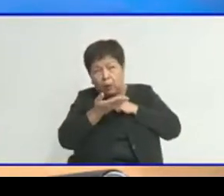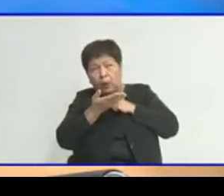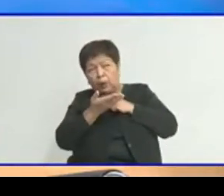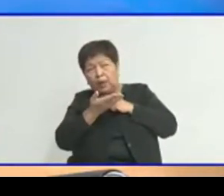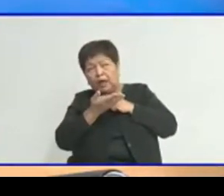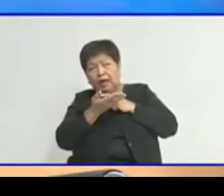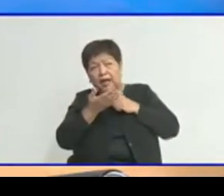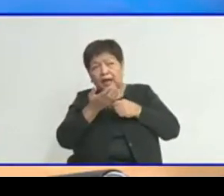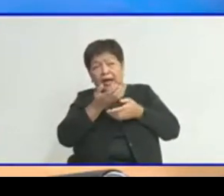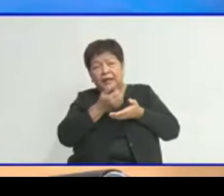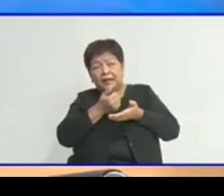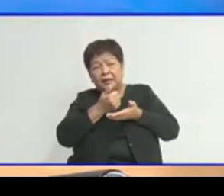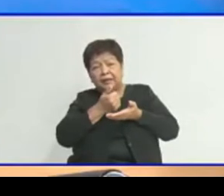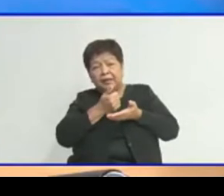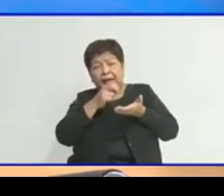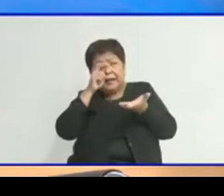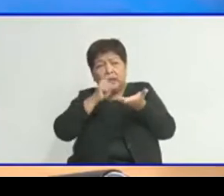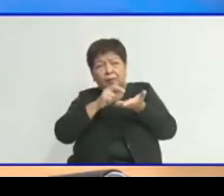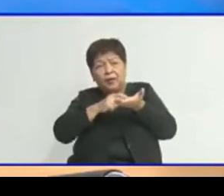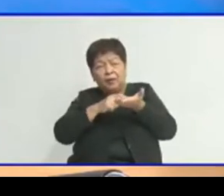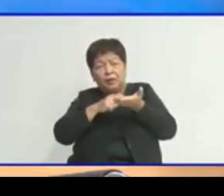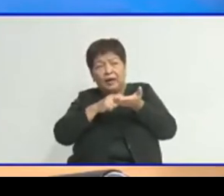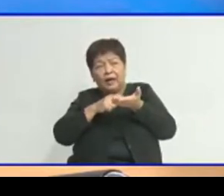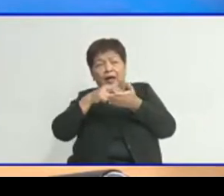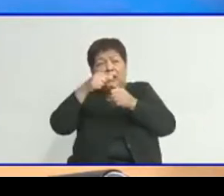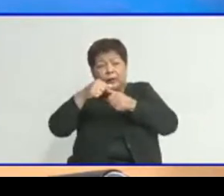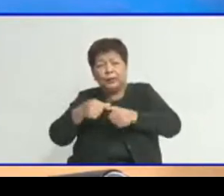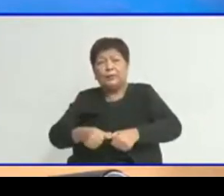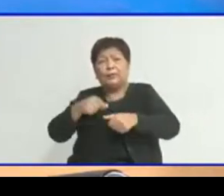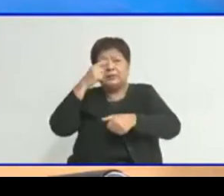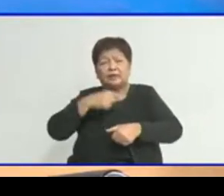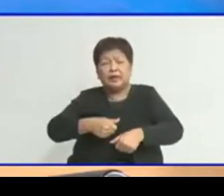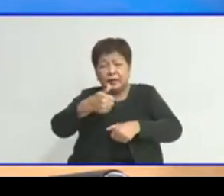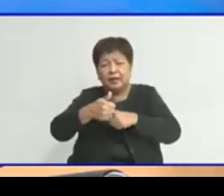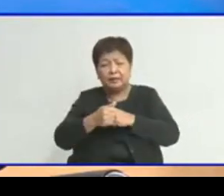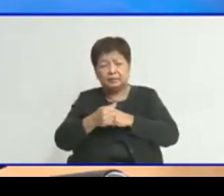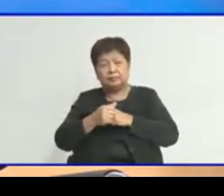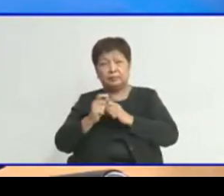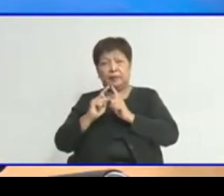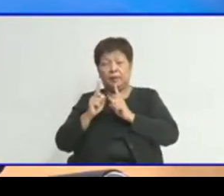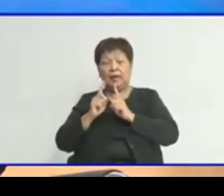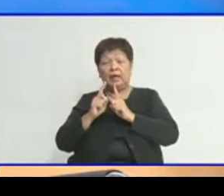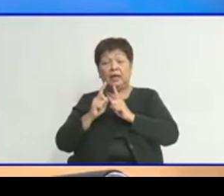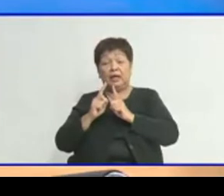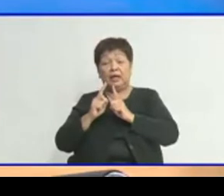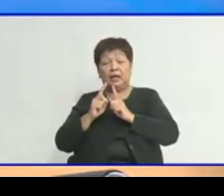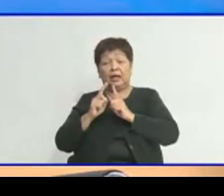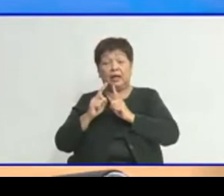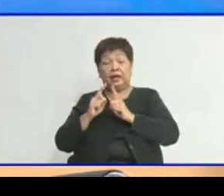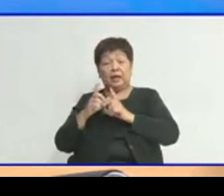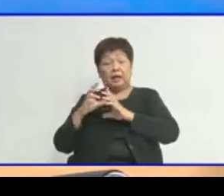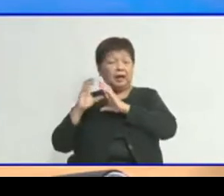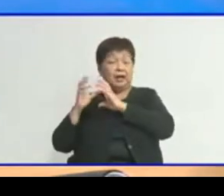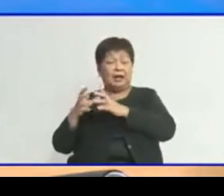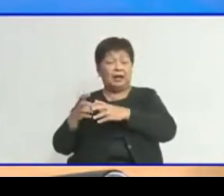านะ ก็ ให้เข้าสู่กระบวนการคัดกรองตามระเบียบนี้ใหม่ครับโดยให้ยื่นผลพิจารณาฐ